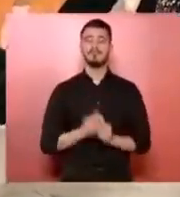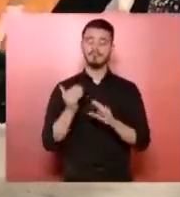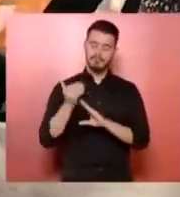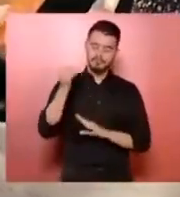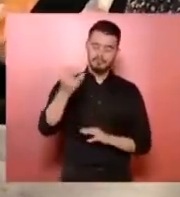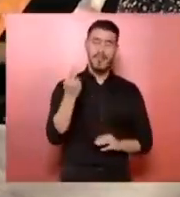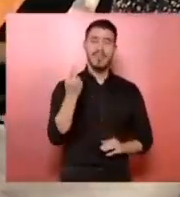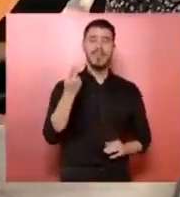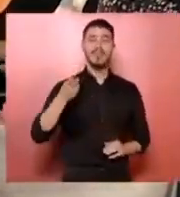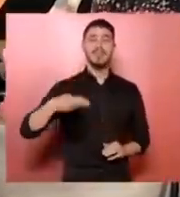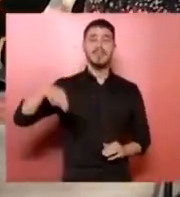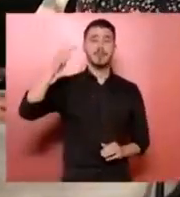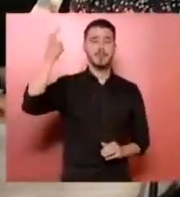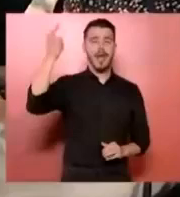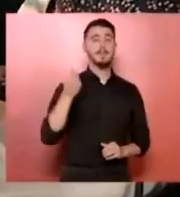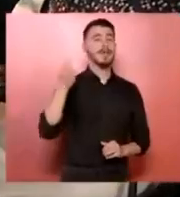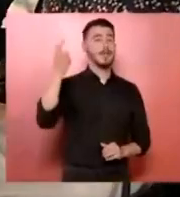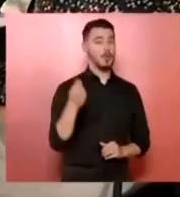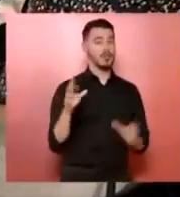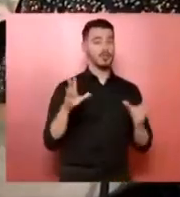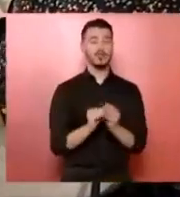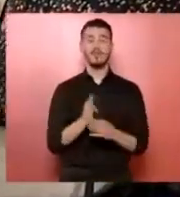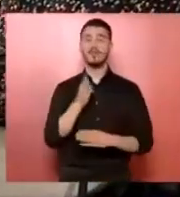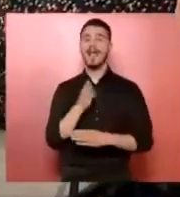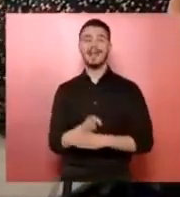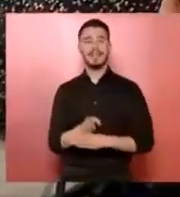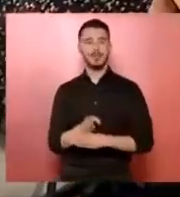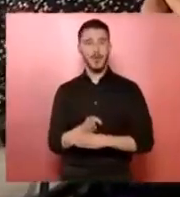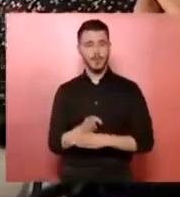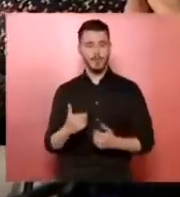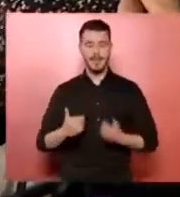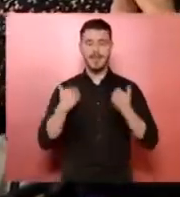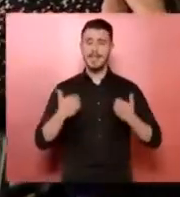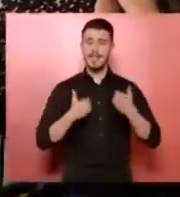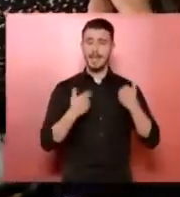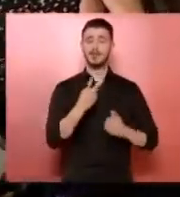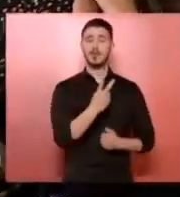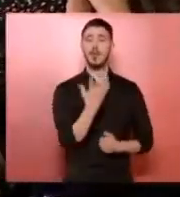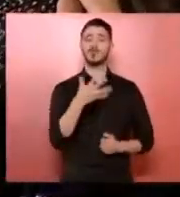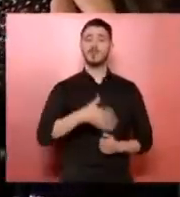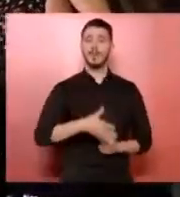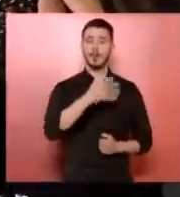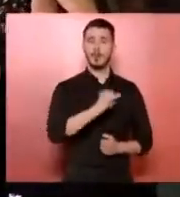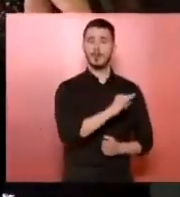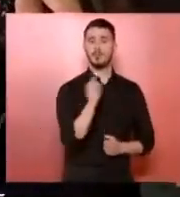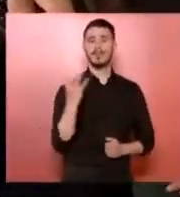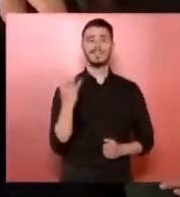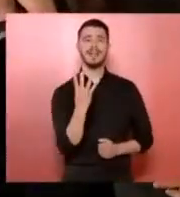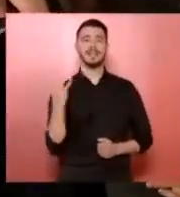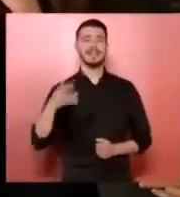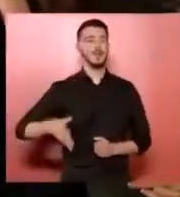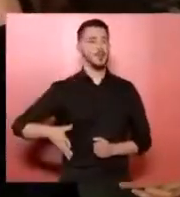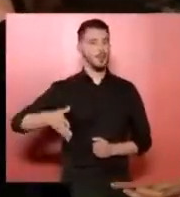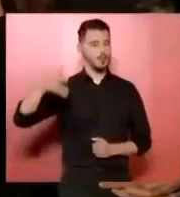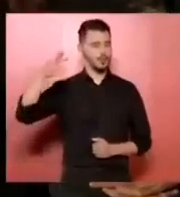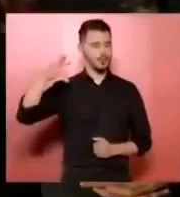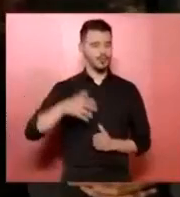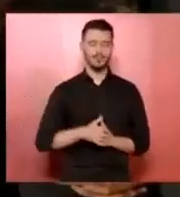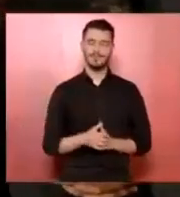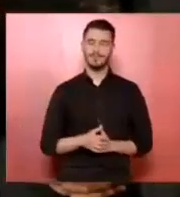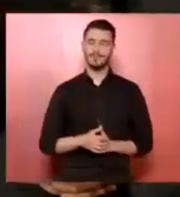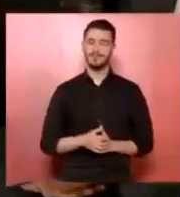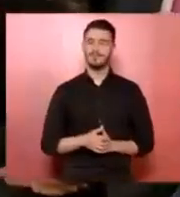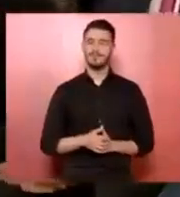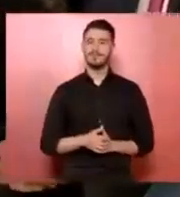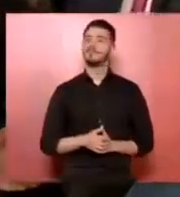την επιδότηση ενοικίου σε νέους και νέους 25 με 44 ετών και διευρύνουμε